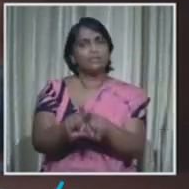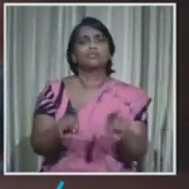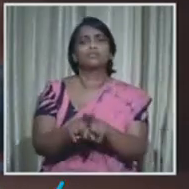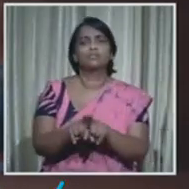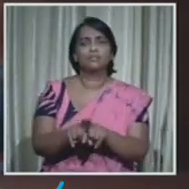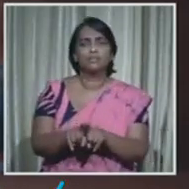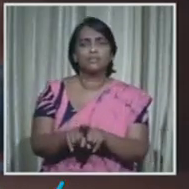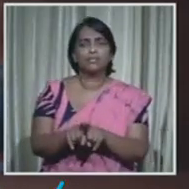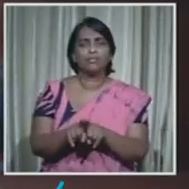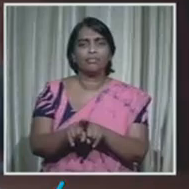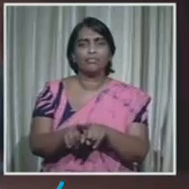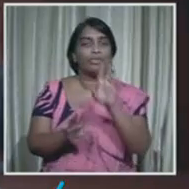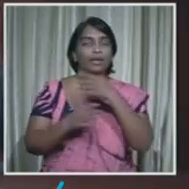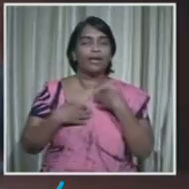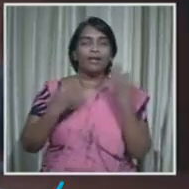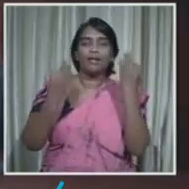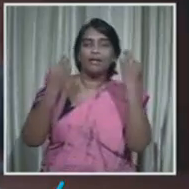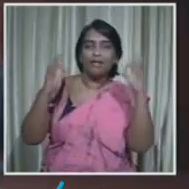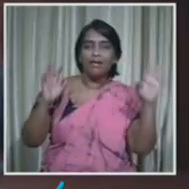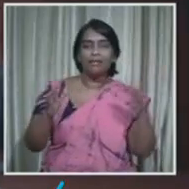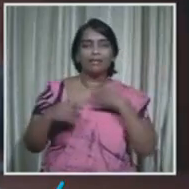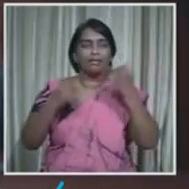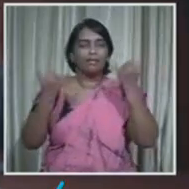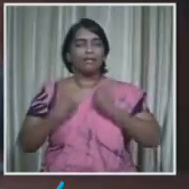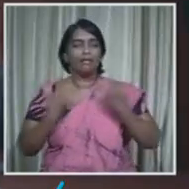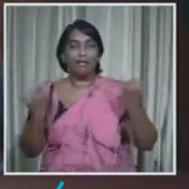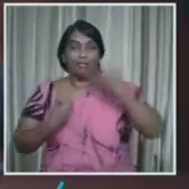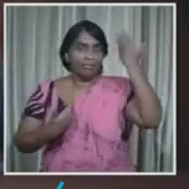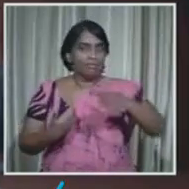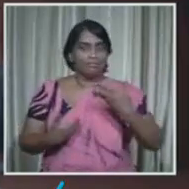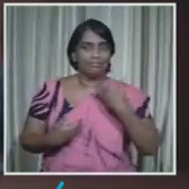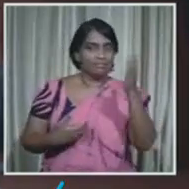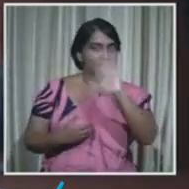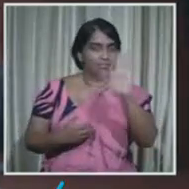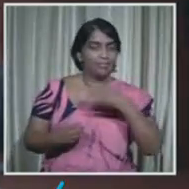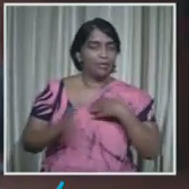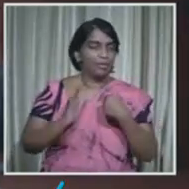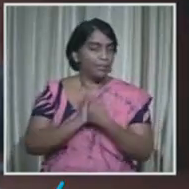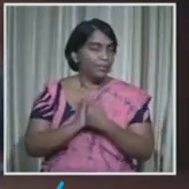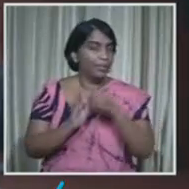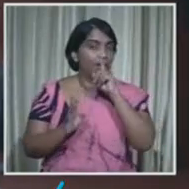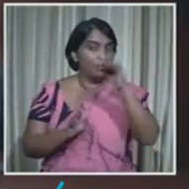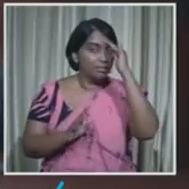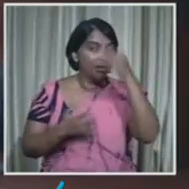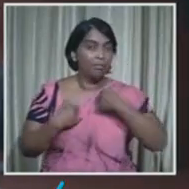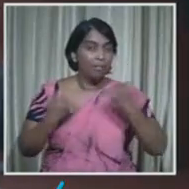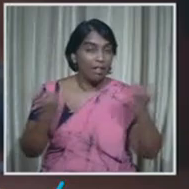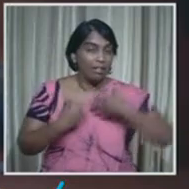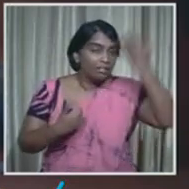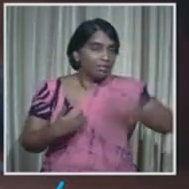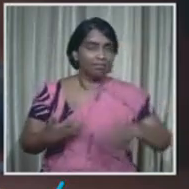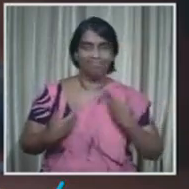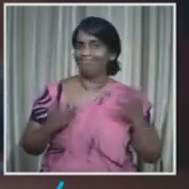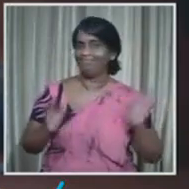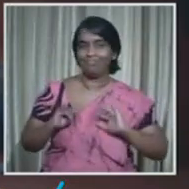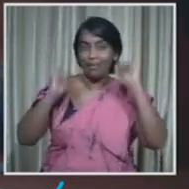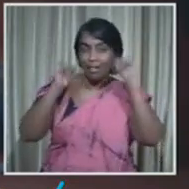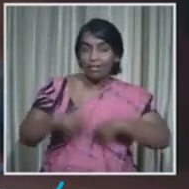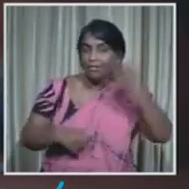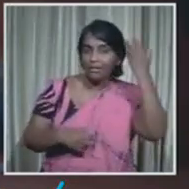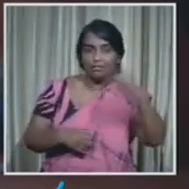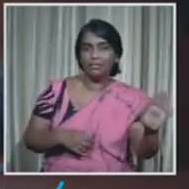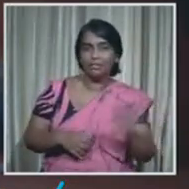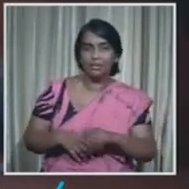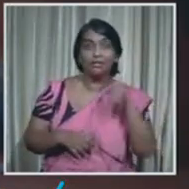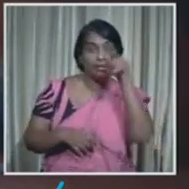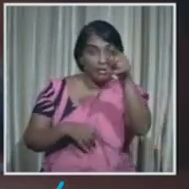මොකද නිදැල්ලේ ලාභයට අපේ ජීවිත ගන්න දෙන්නේ නැහැ අපි ගරු කතානායකතුමනි ලාභයට අපේ ජීවිත ගොදුරු කරන්නේ නැහැ මතක තබා ගන්න මේගොල්ලෝ